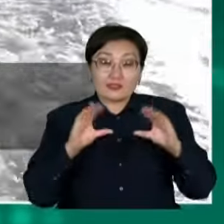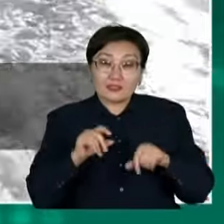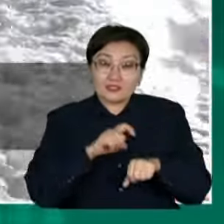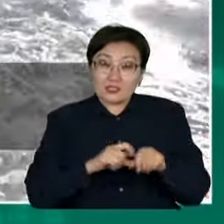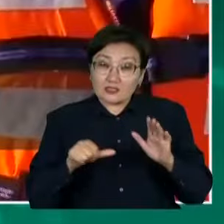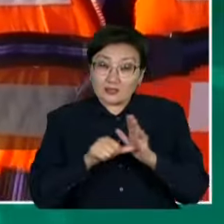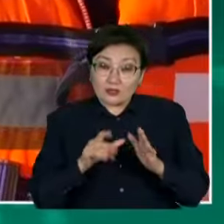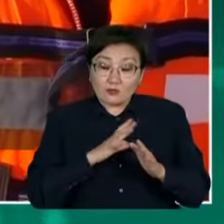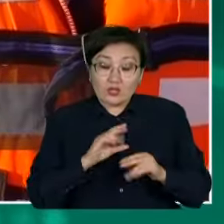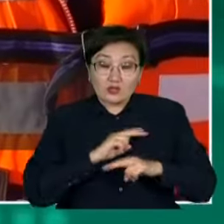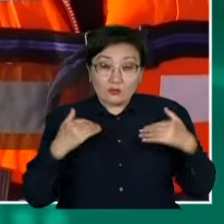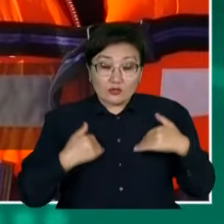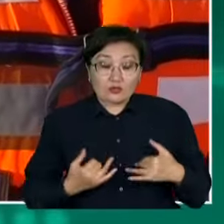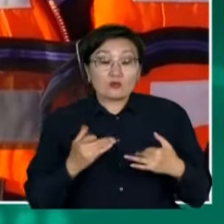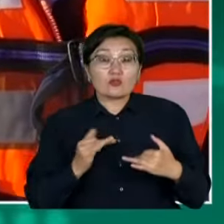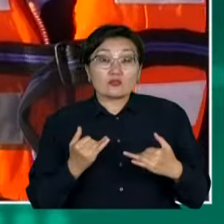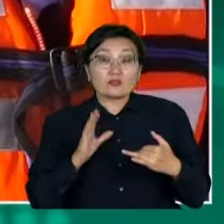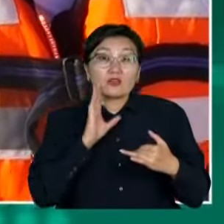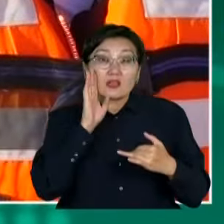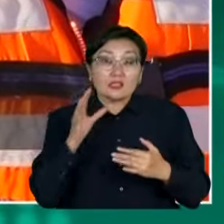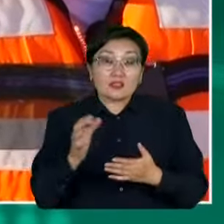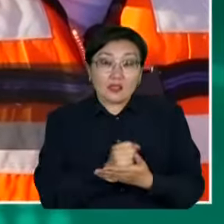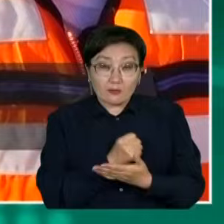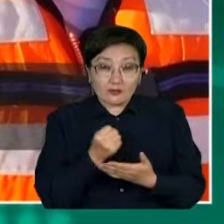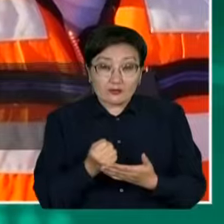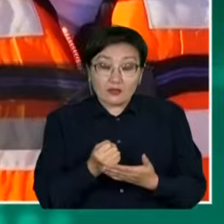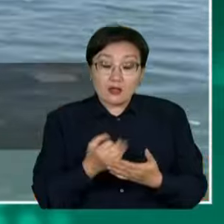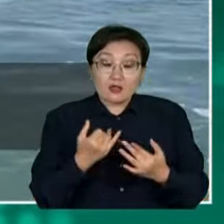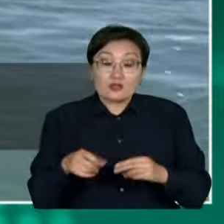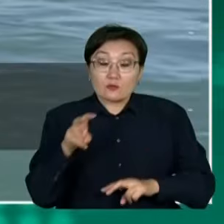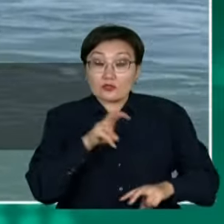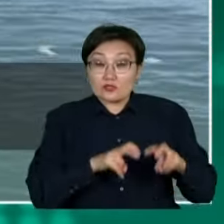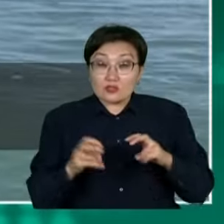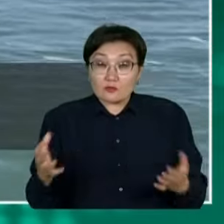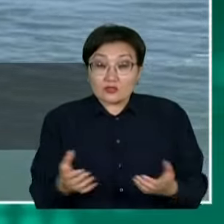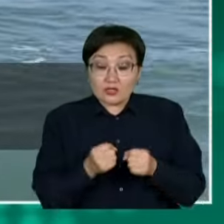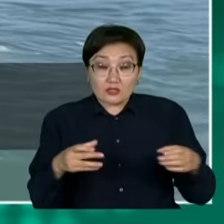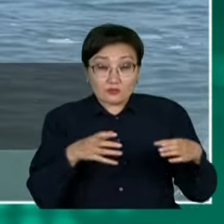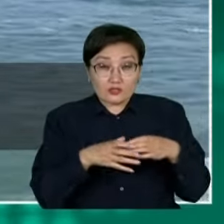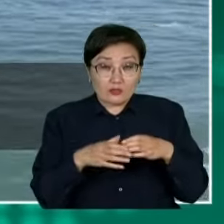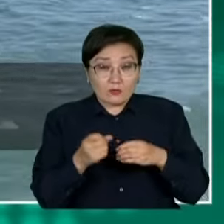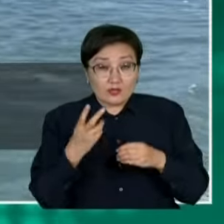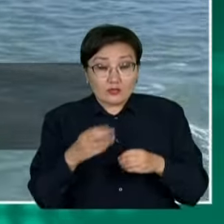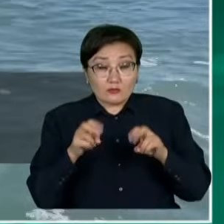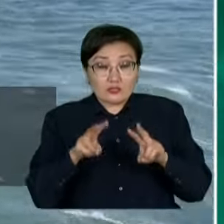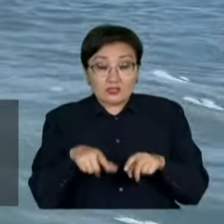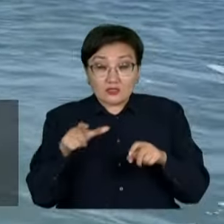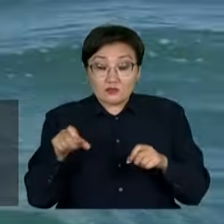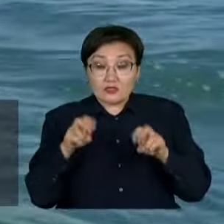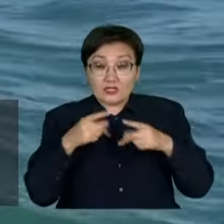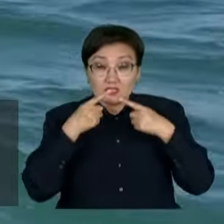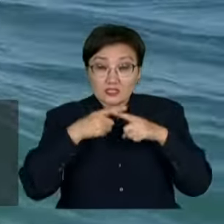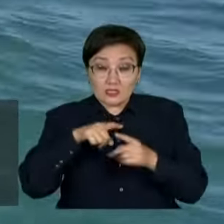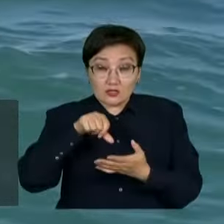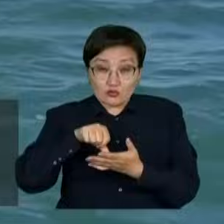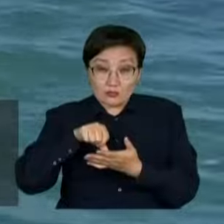бүгін таңертең табылып жағаға шығарылған. Теңізге батқан адамды іздеу кезінде құтқару жасағынан бірнеше маман мен техникалар